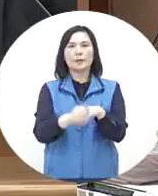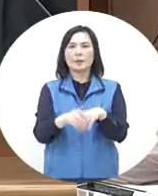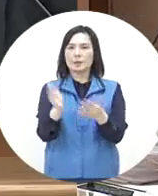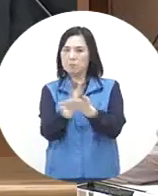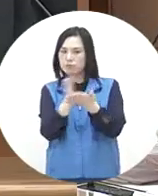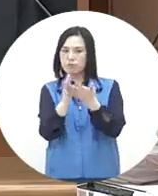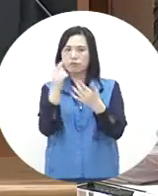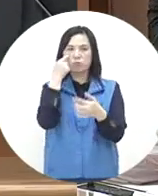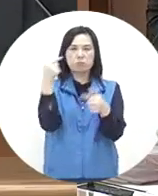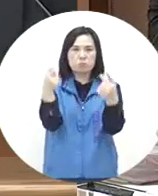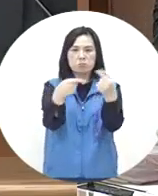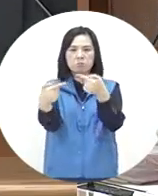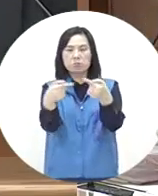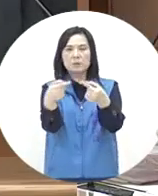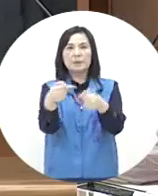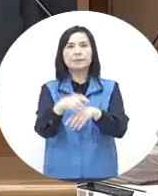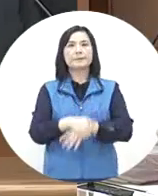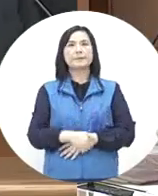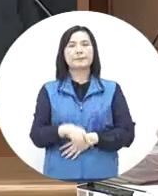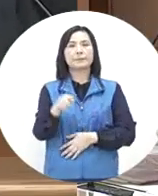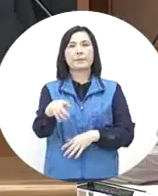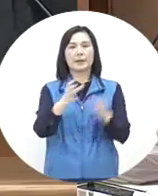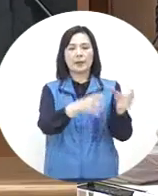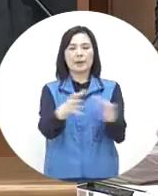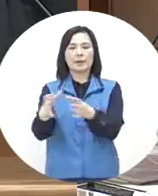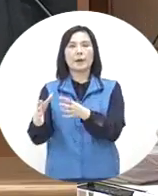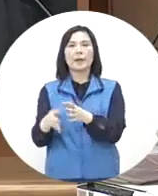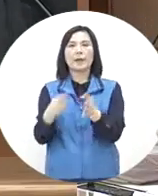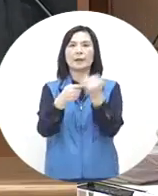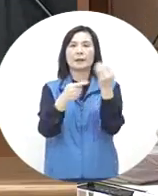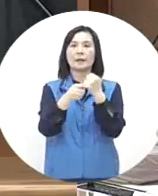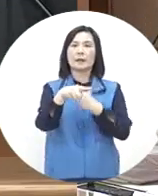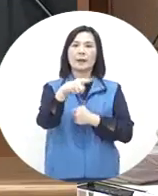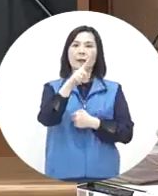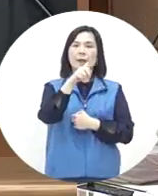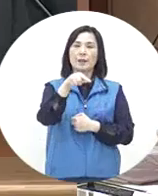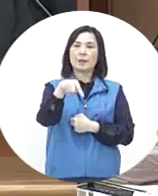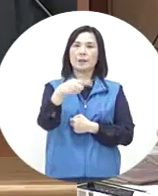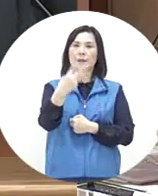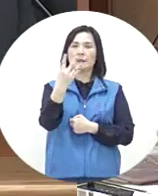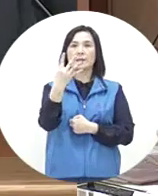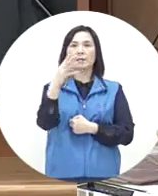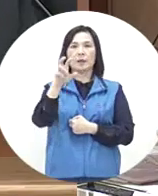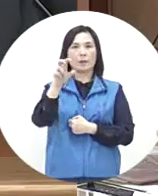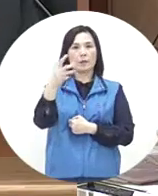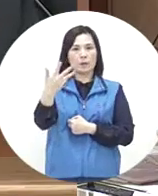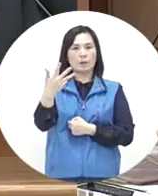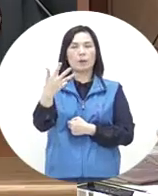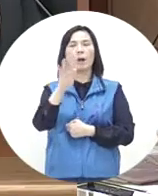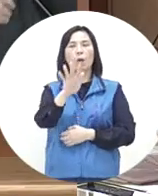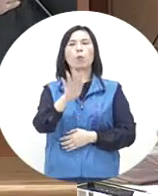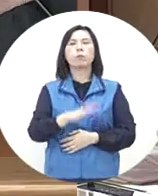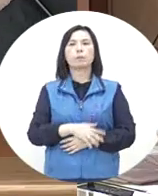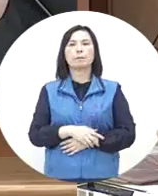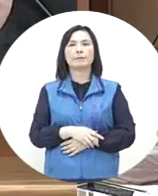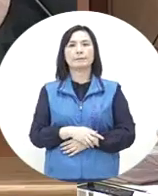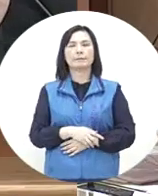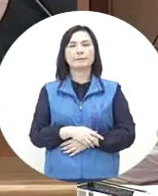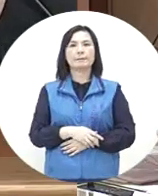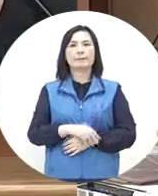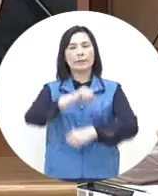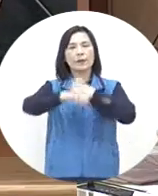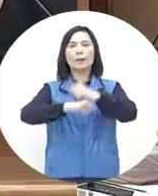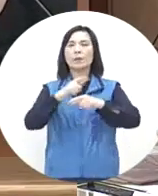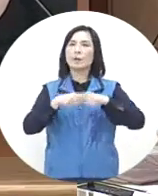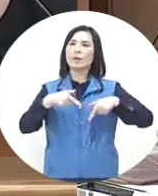了1468个，1468， 1468， 1468，1468个点了，哈。啊，这个活动中心